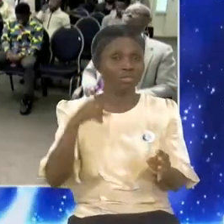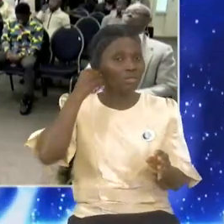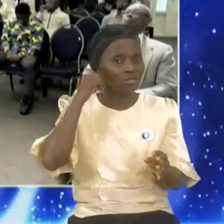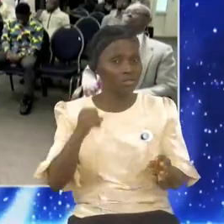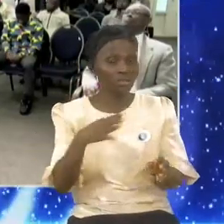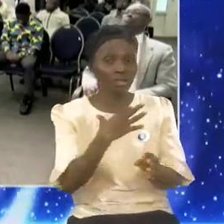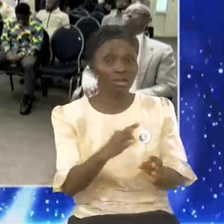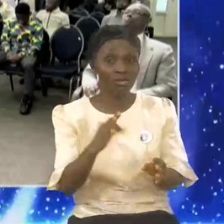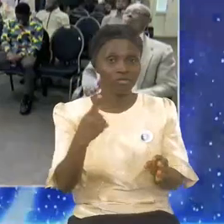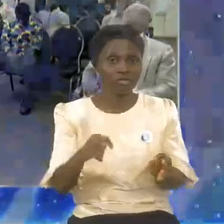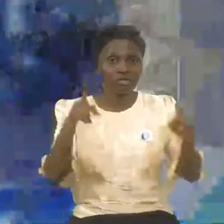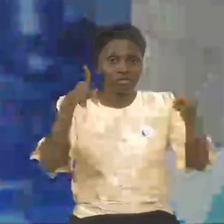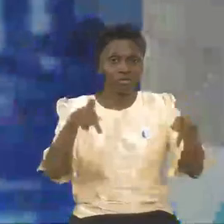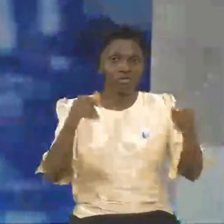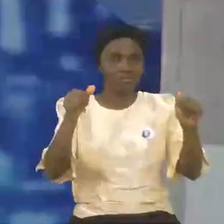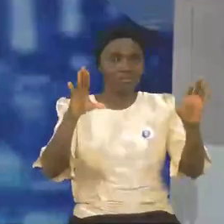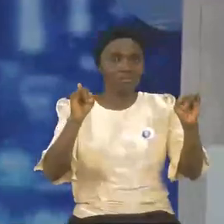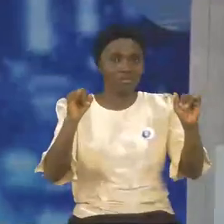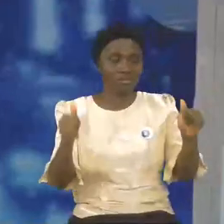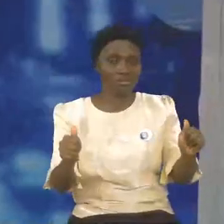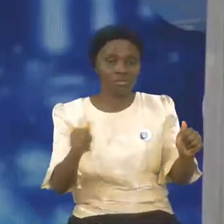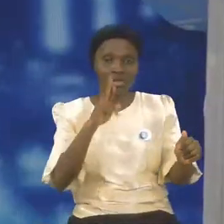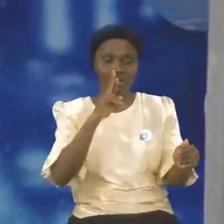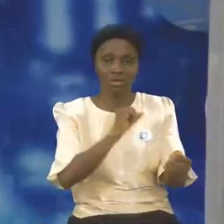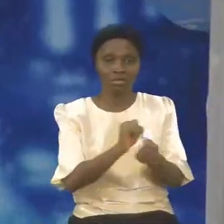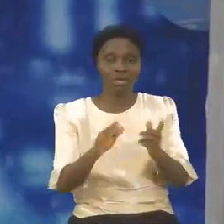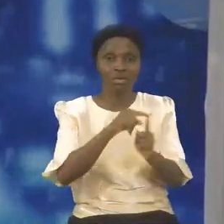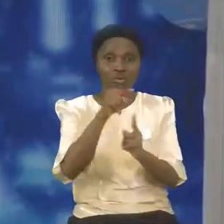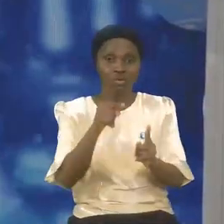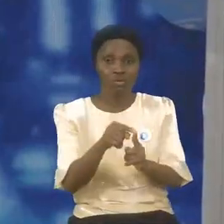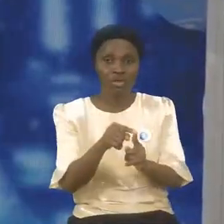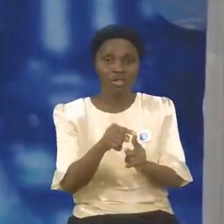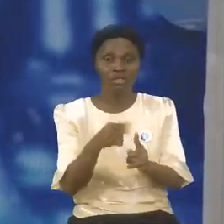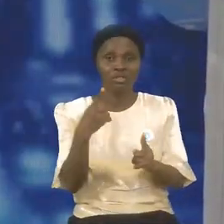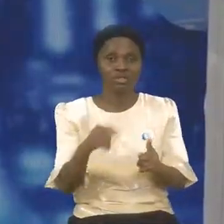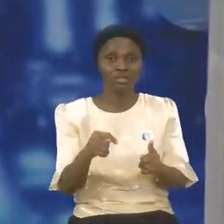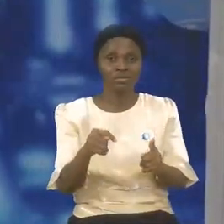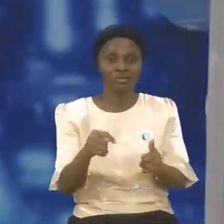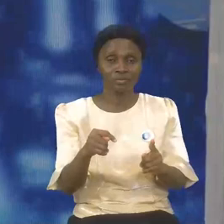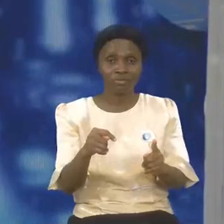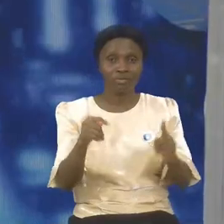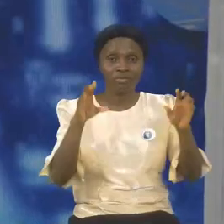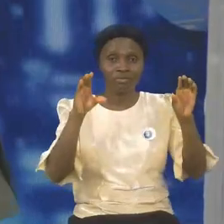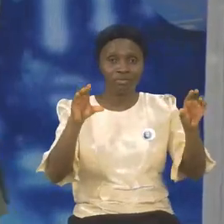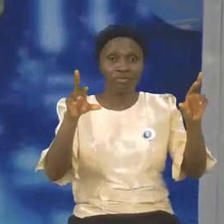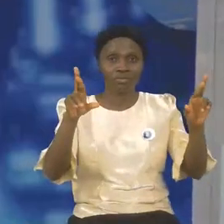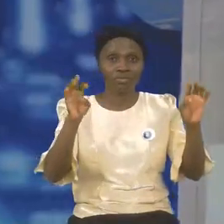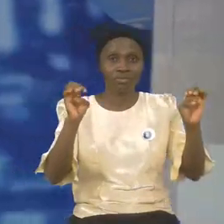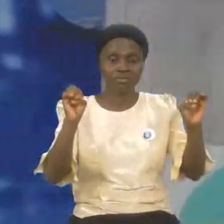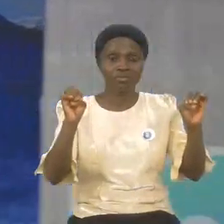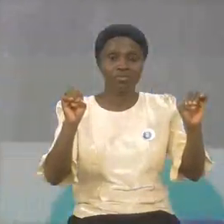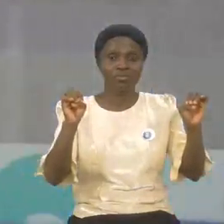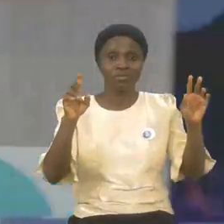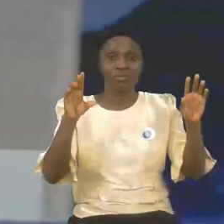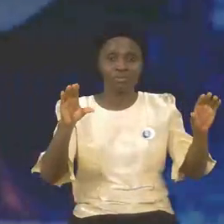la poitrine de de cuivre à ôter et lorsque